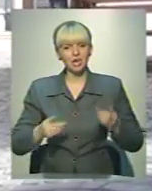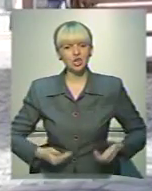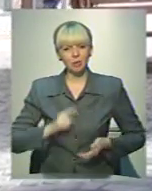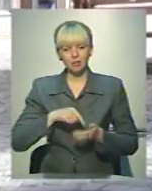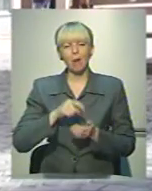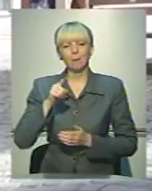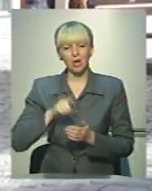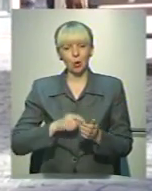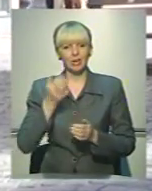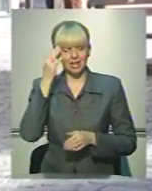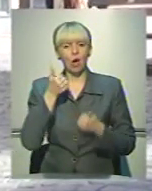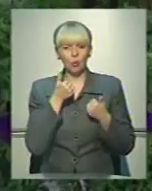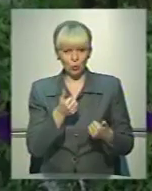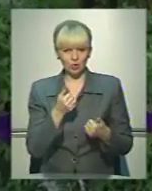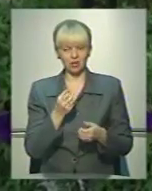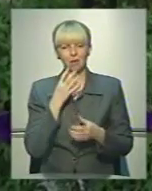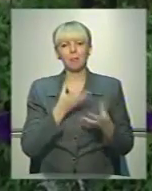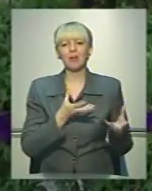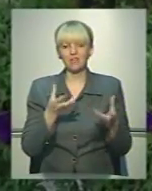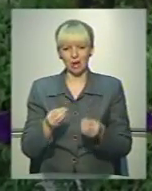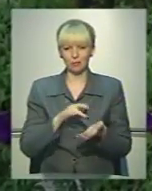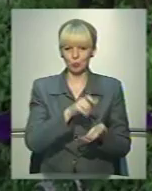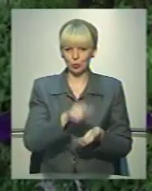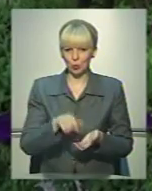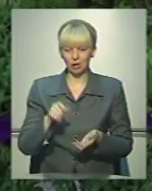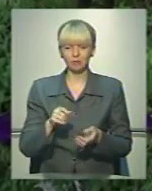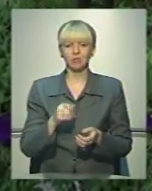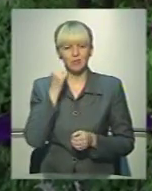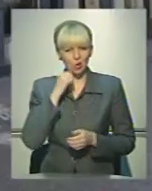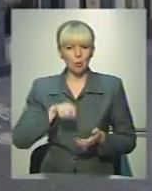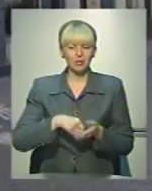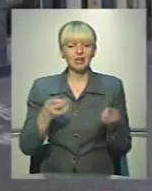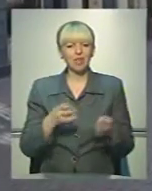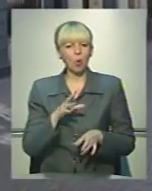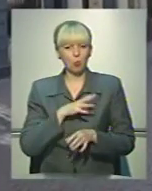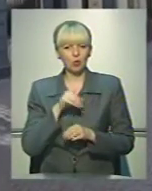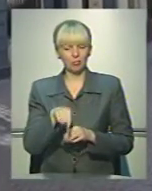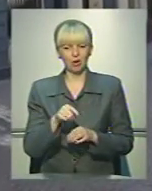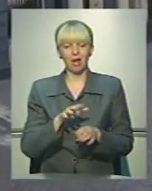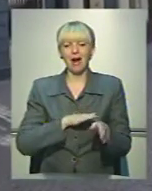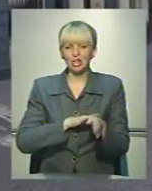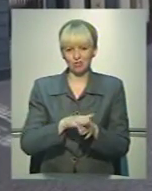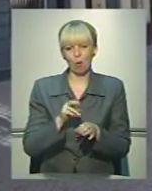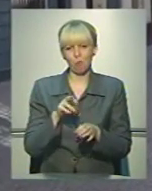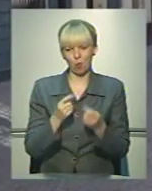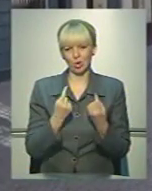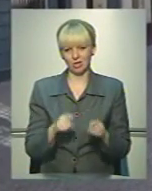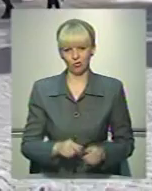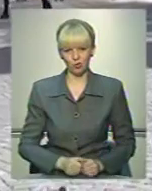міста переконують, ідея хороша для привабливання туристів, проте у старому місті треба було її реалізувати